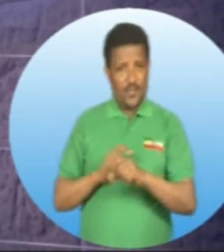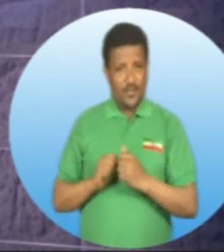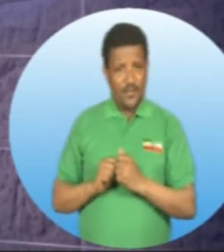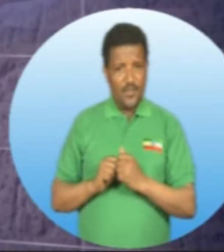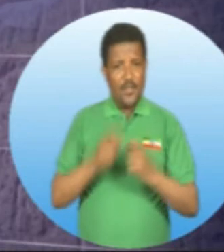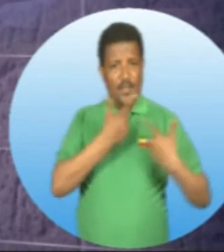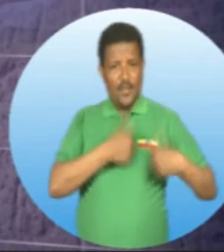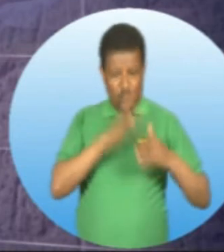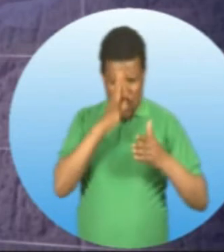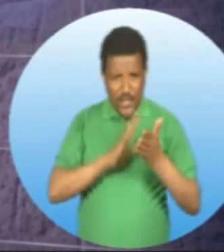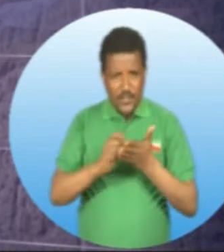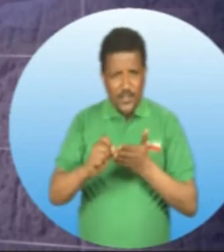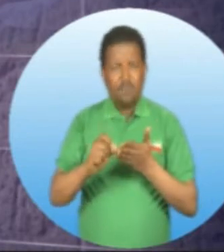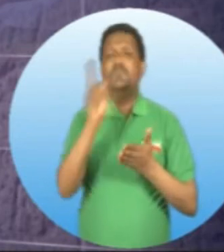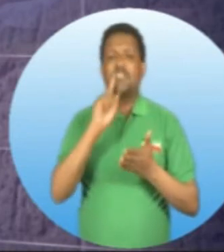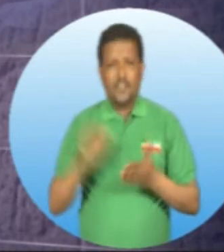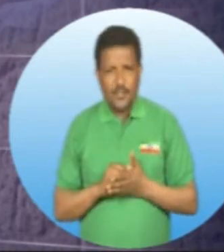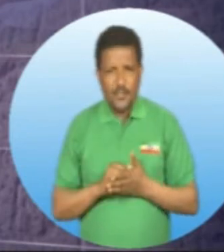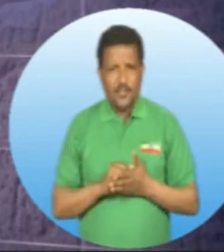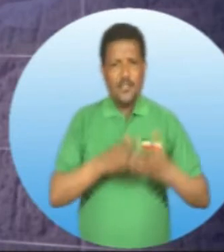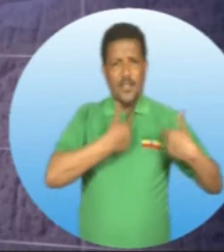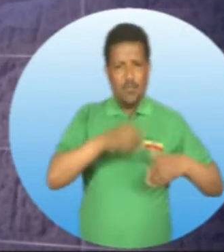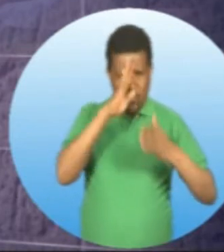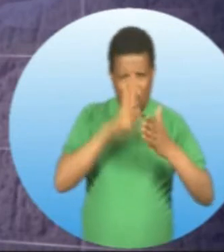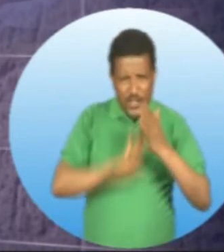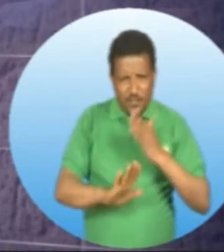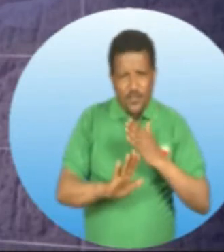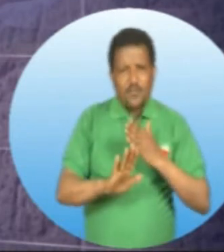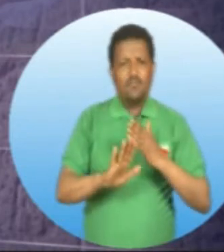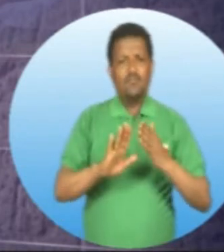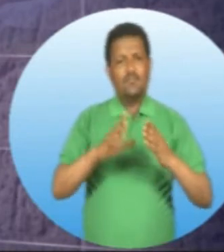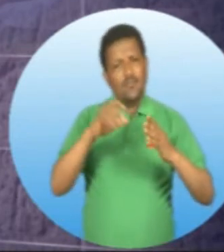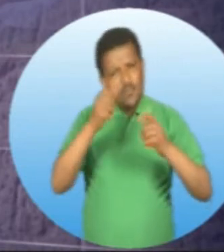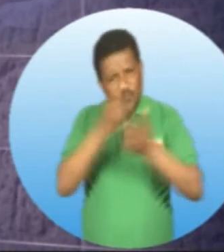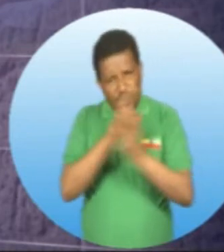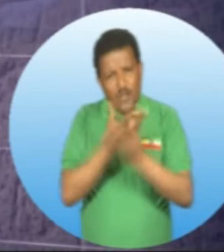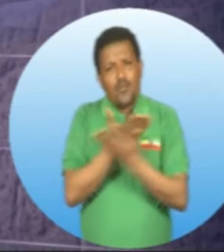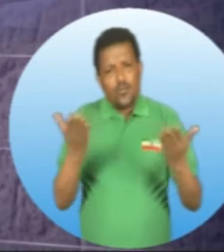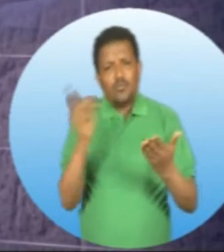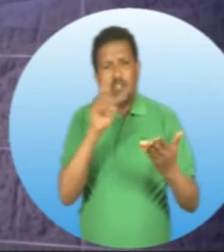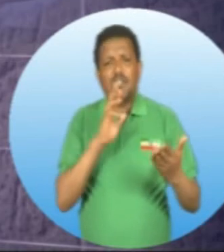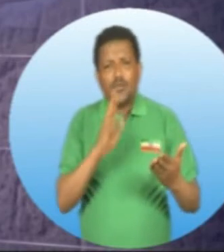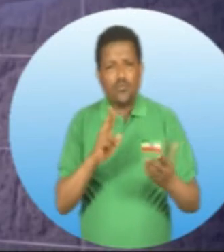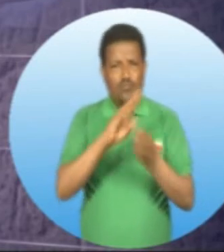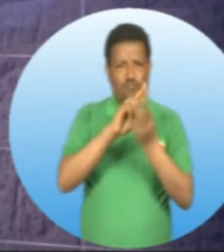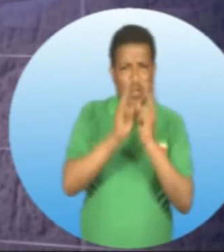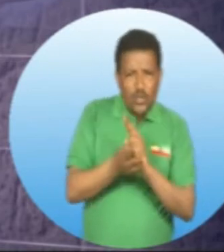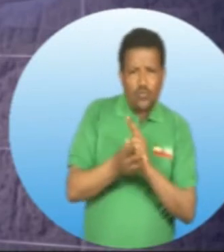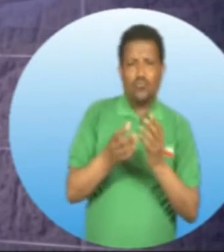ባለፈው ክፍለ ጊዜ የልቦለድ ምንነትና የልቦለድ አላባውያን ምንነትና ፋይዳ ላይ ተነጋግረን